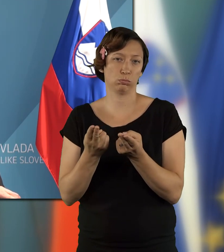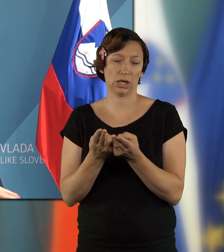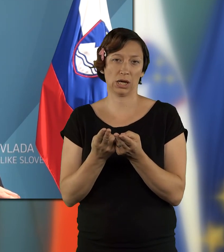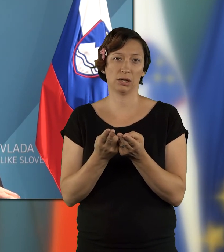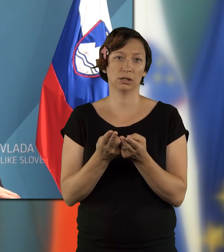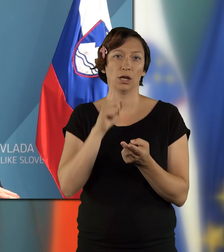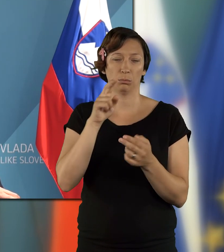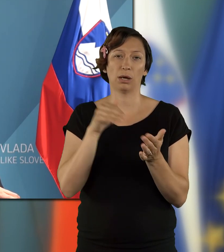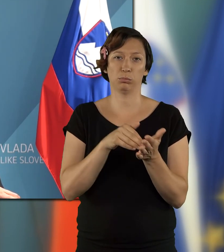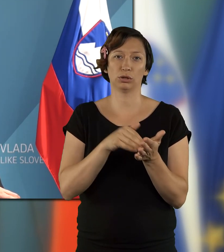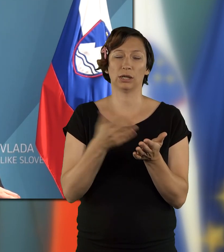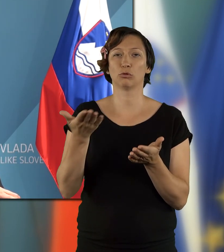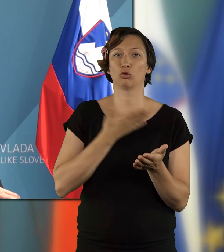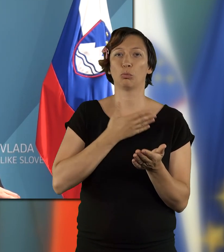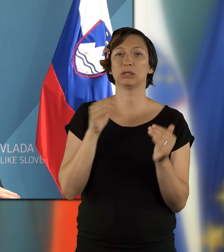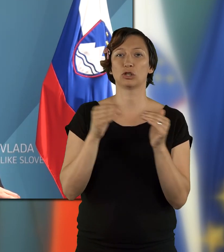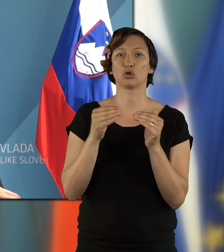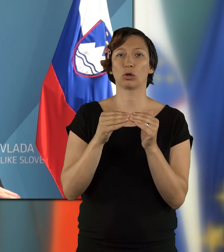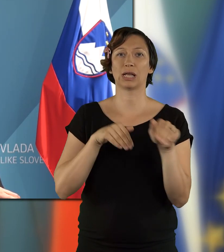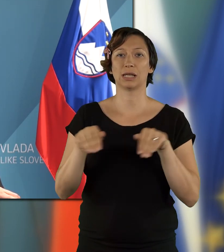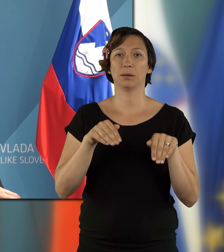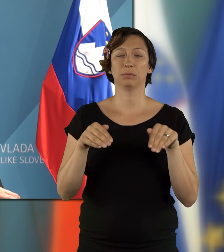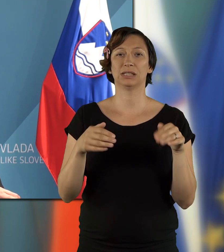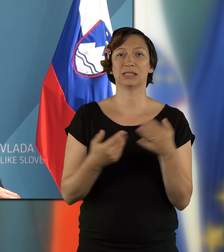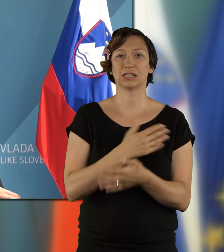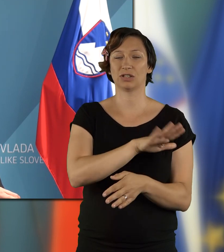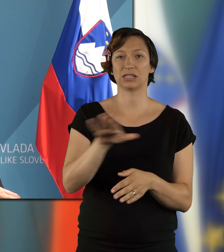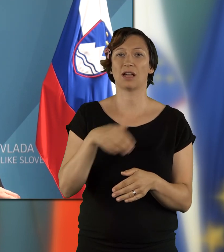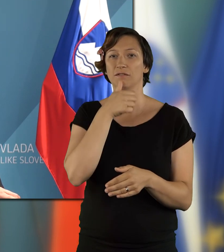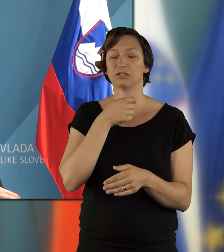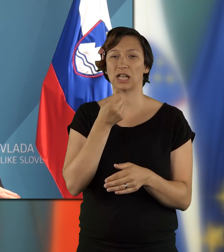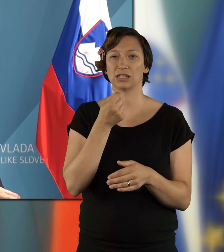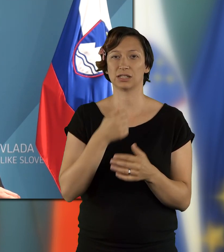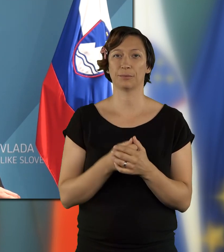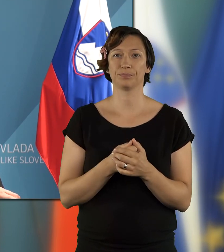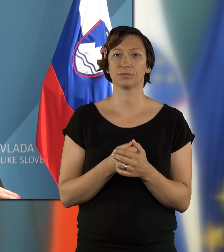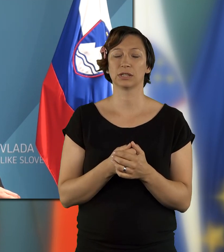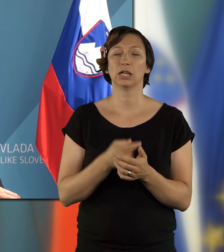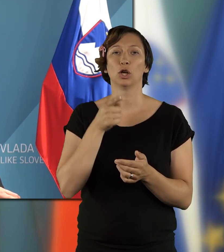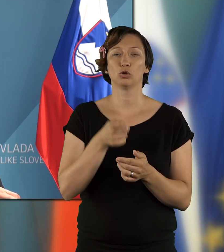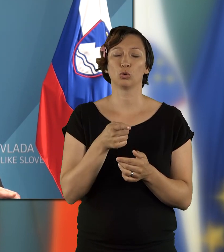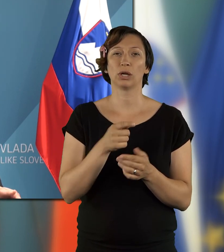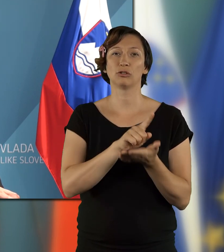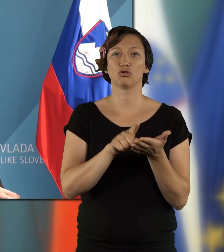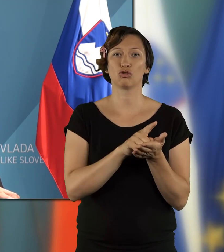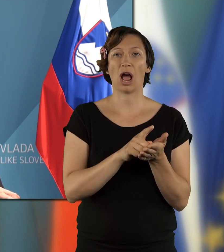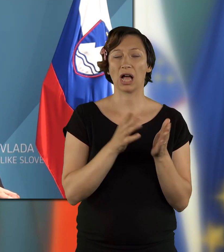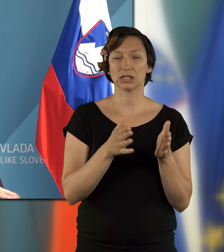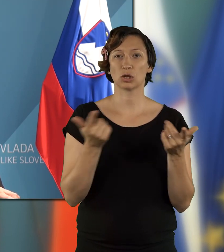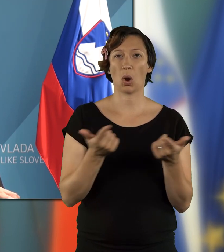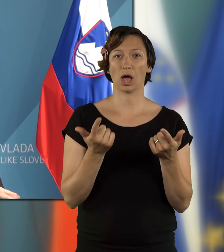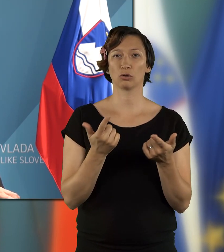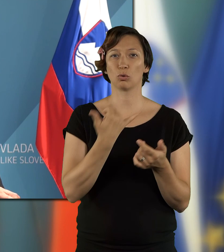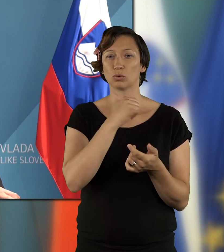podobnega, pa je potrebno pridobiti soglasje Ministrstva za finance. Predvsem je pa to čas, ko